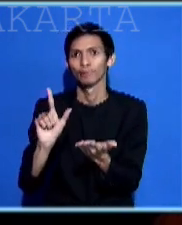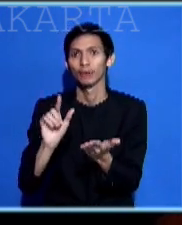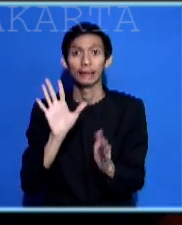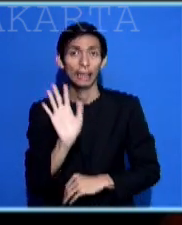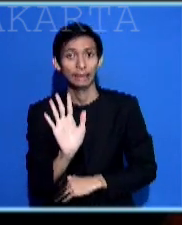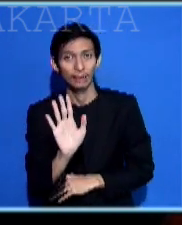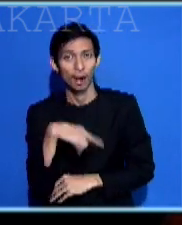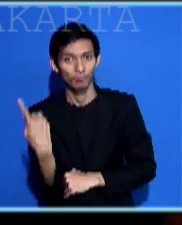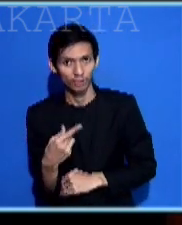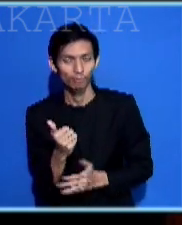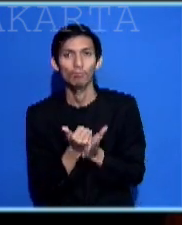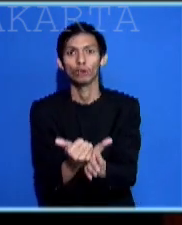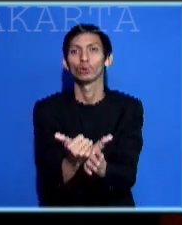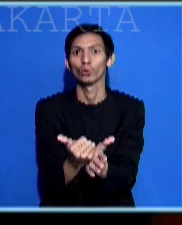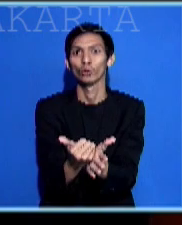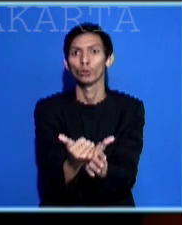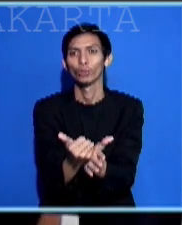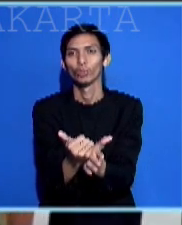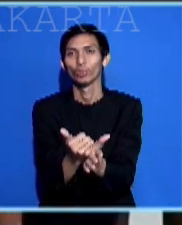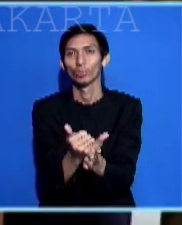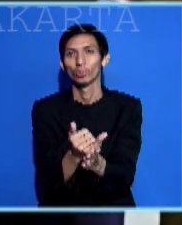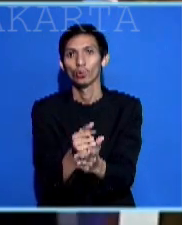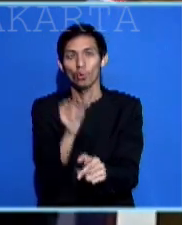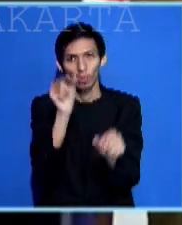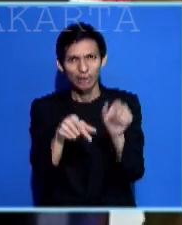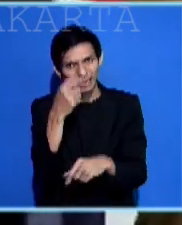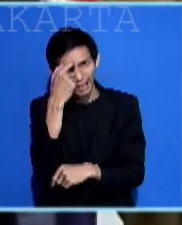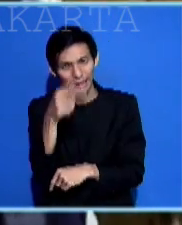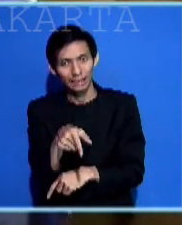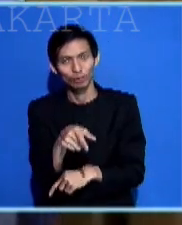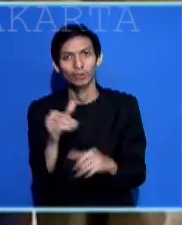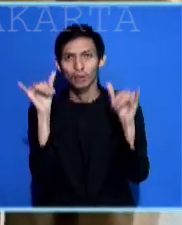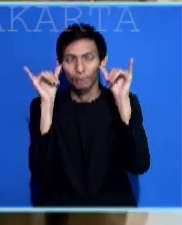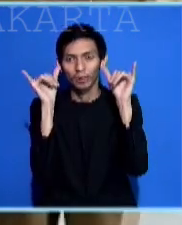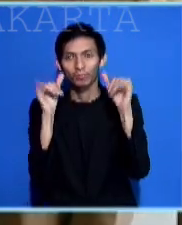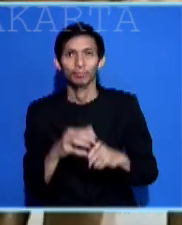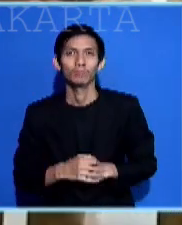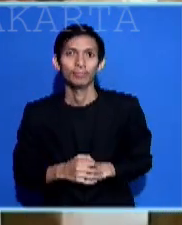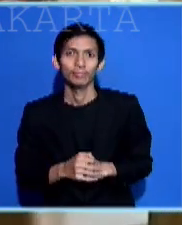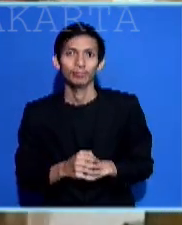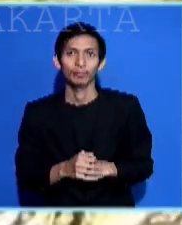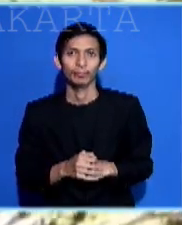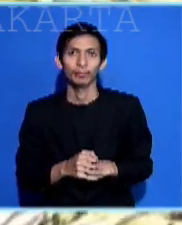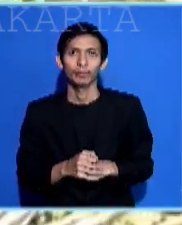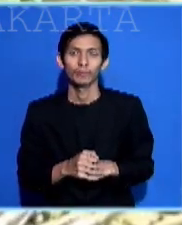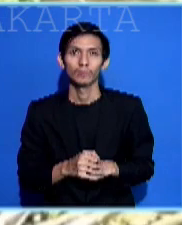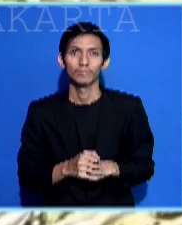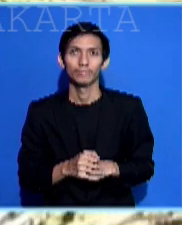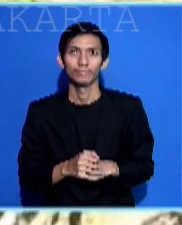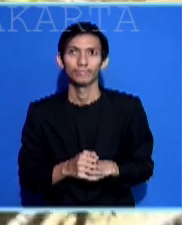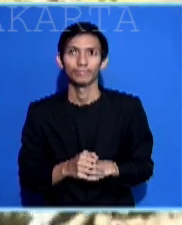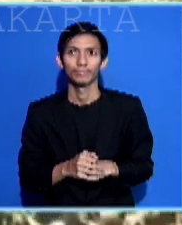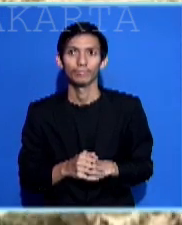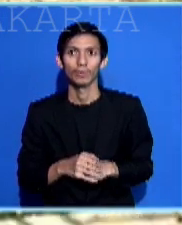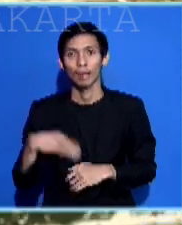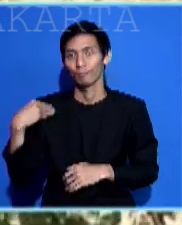Semua masyarakat yang kagungan ternak di Kabupaten Sleman. Secara simbolik, Direktur Jenderal Dirjen Peternakan dan Kesehatan Hewan